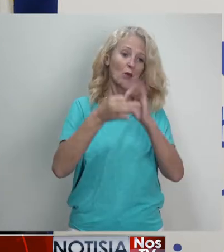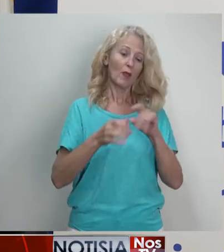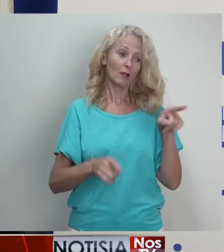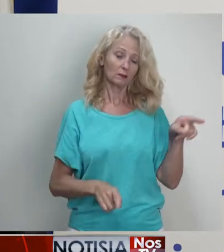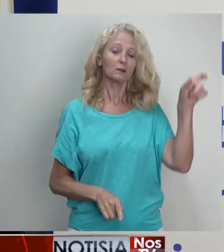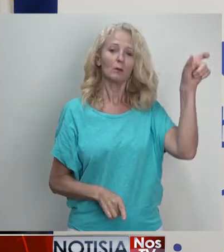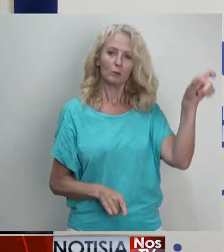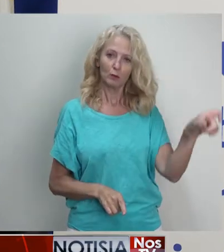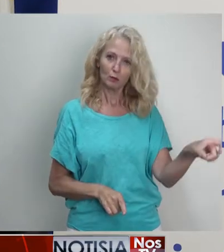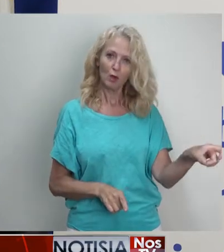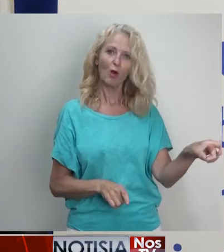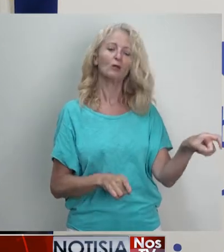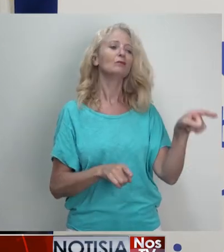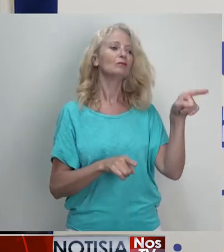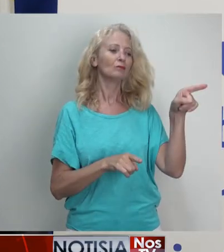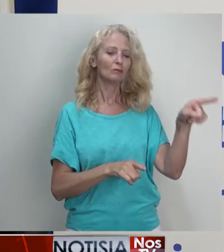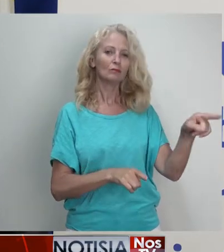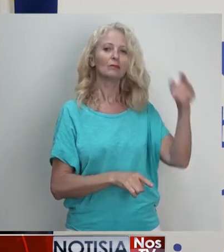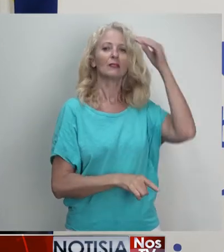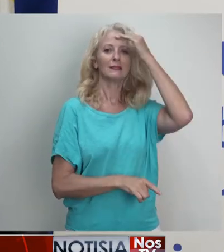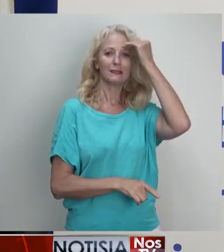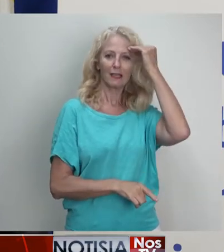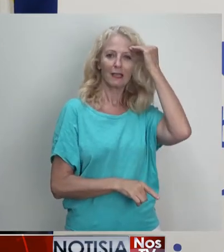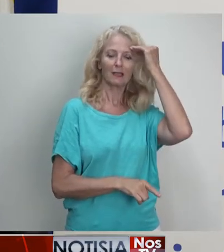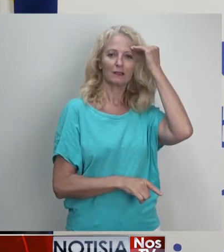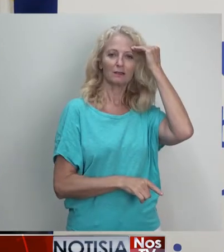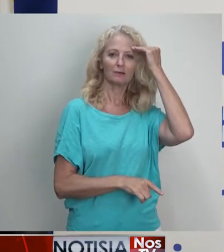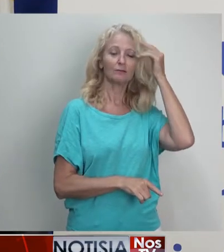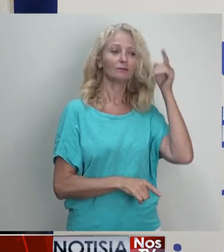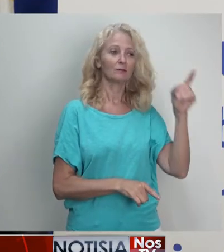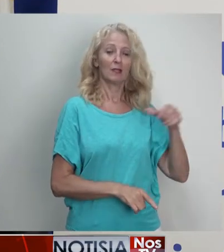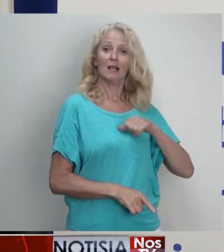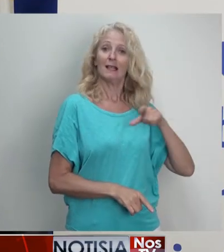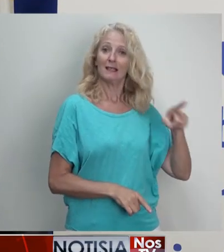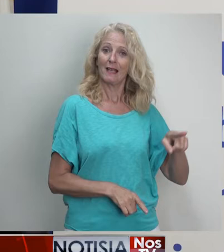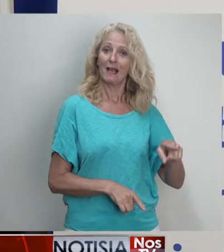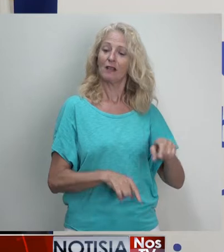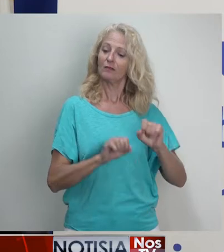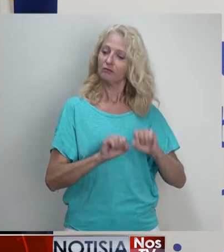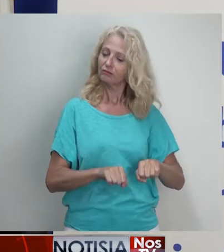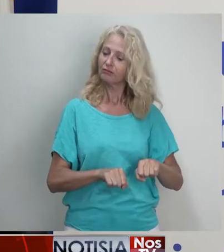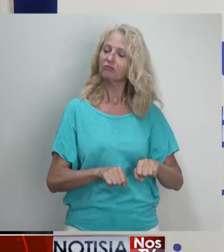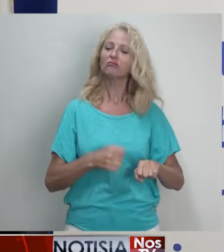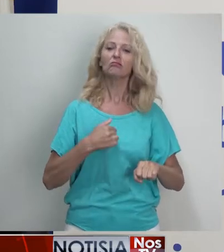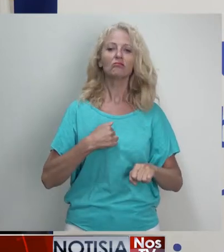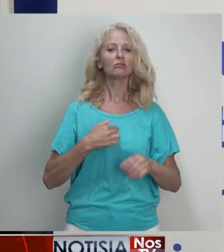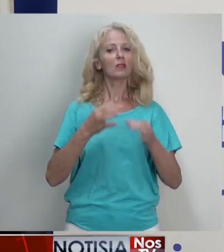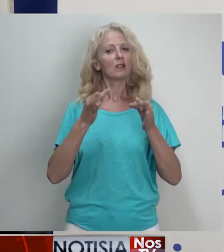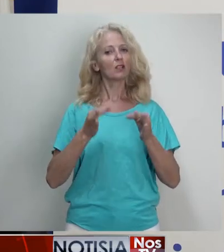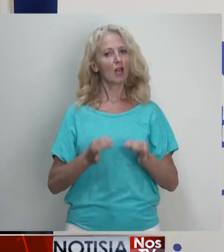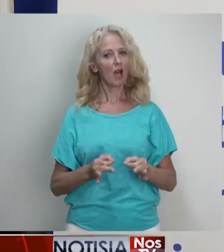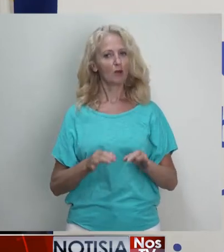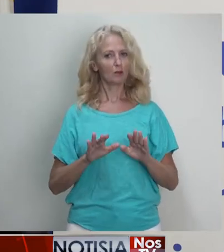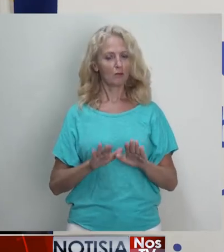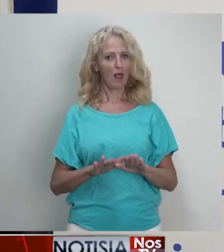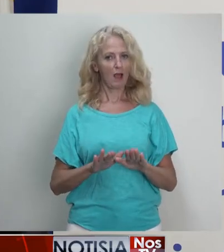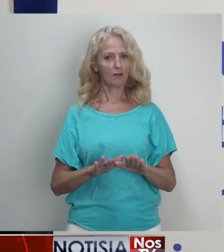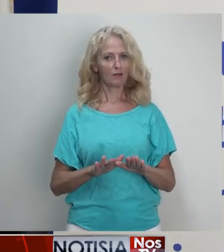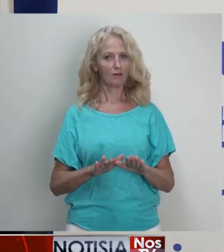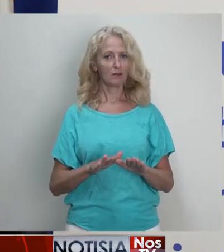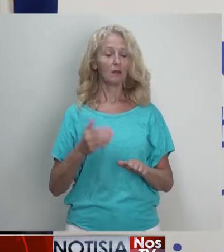ziek. De persoon is uit voorzorg vrijwillig thuisgebleven en is onlangs